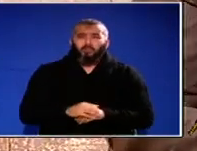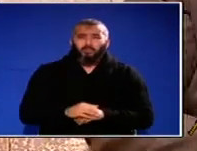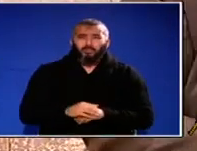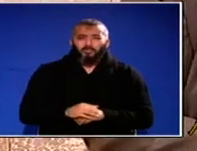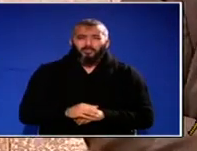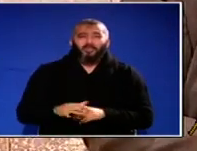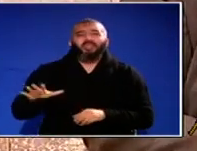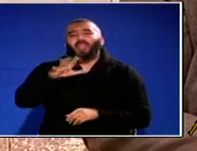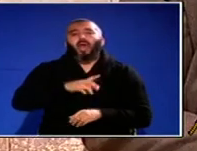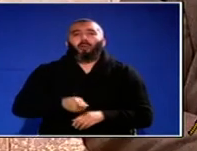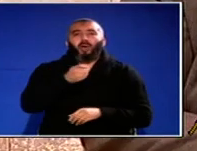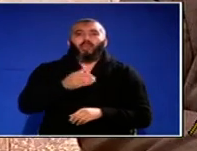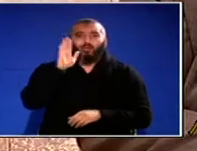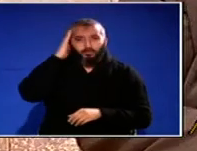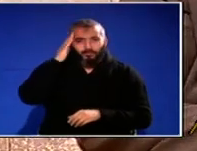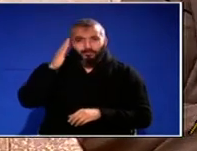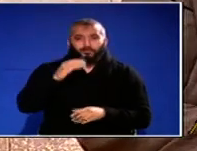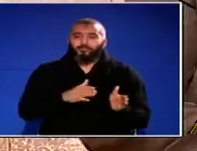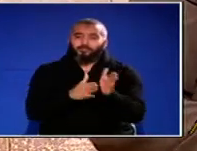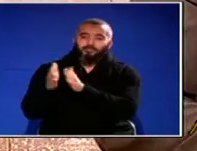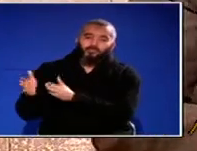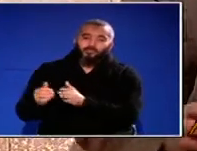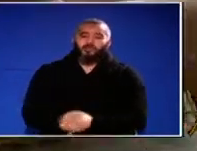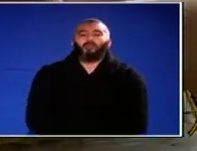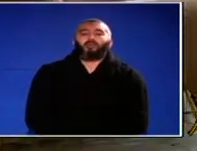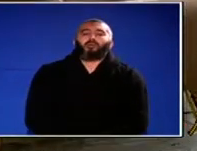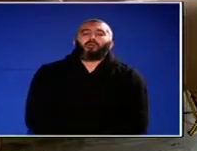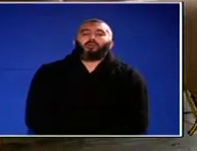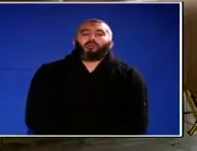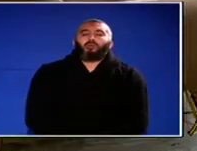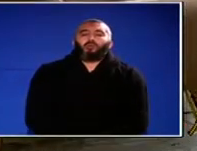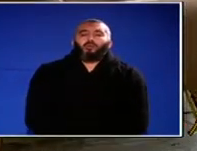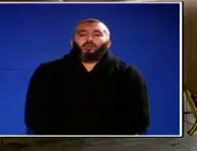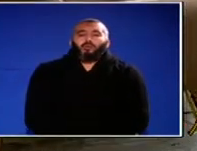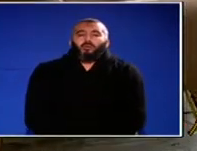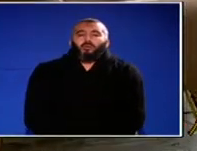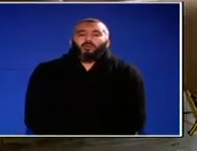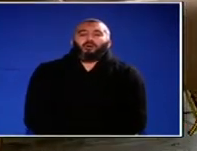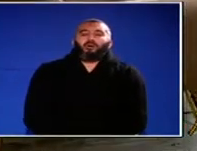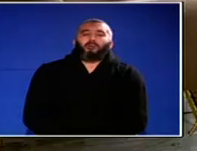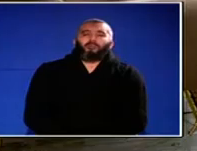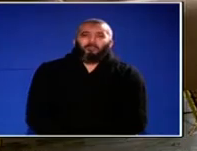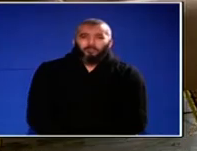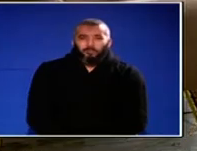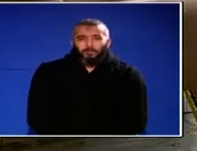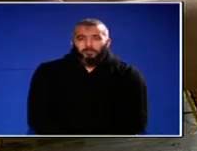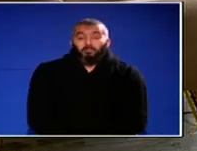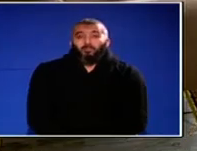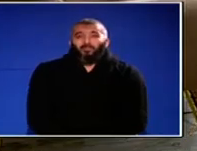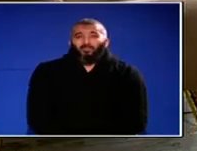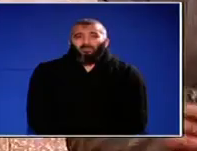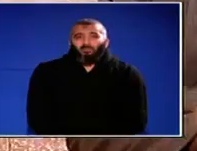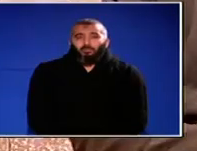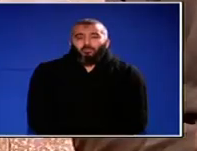يسلمك ومع السلامة. الله يسلمك سي عبد الله، شكرا شكرا، تحياتنا الناس مستغانم الله فيكم جميعا إن شاء الله. أيوة، من مستغانم إلى أين؟